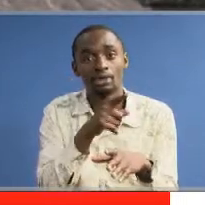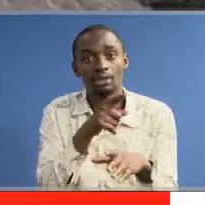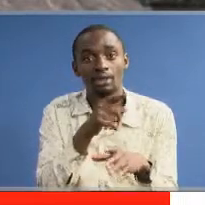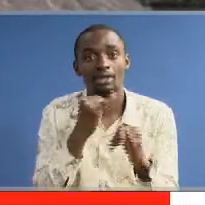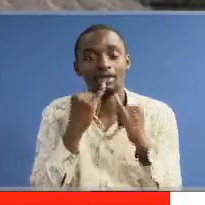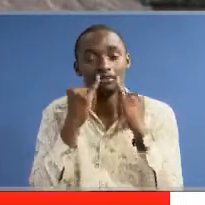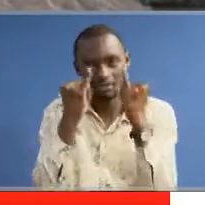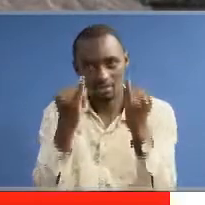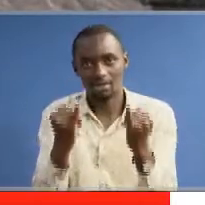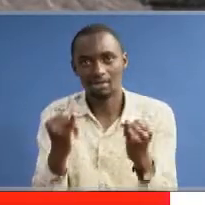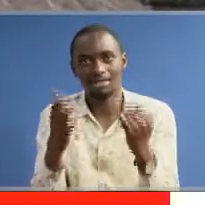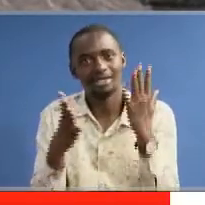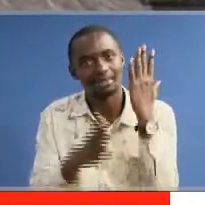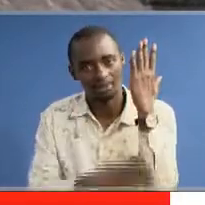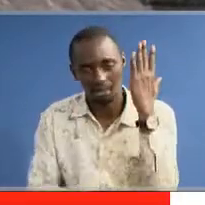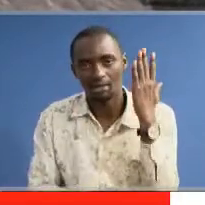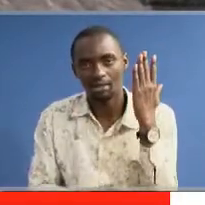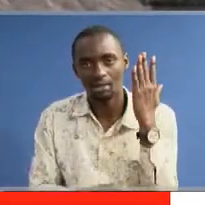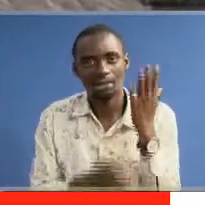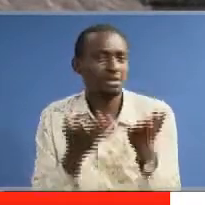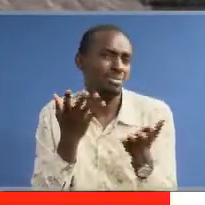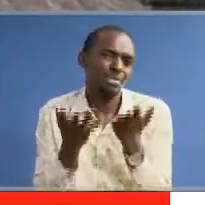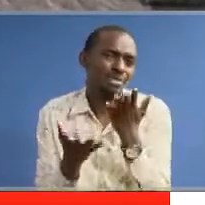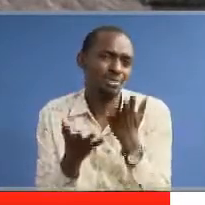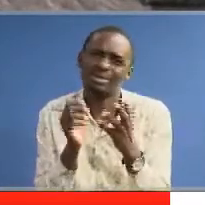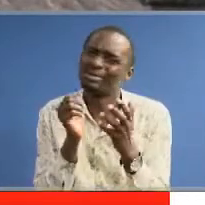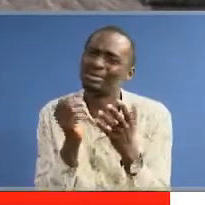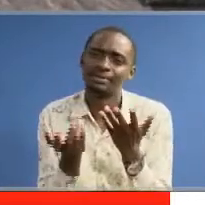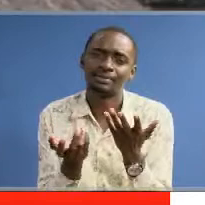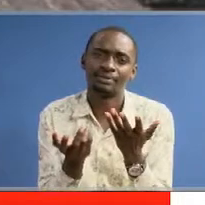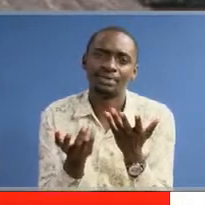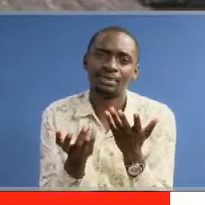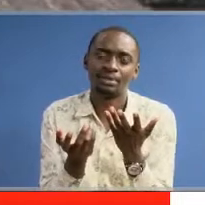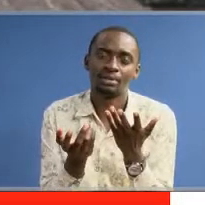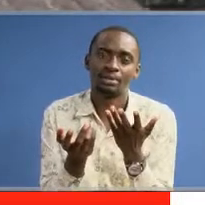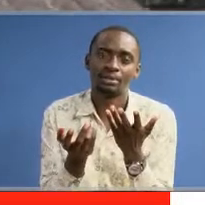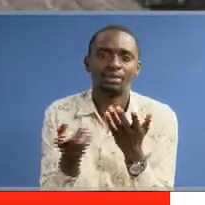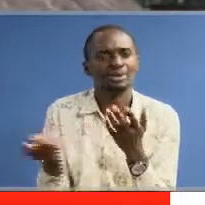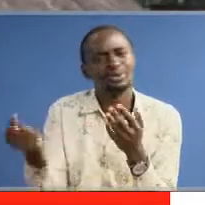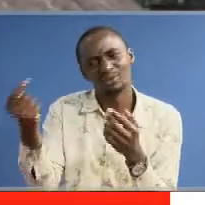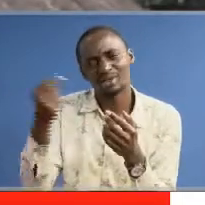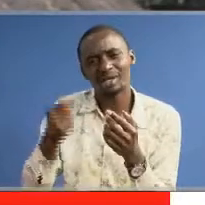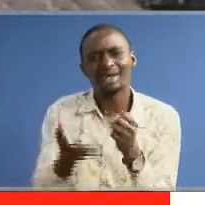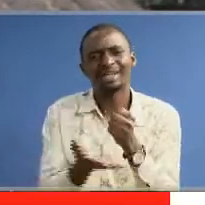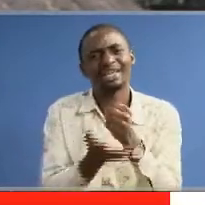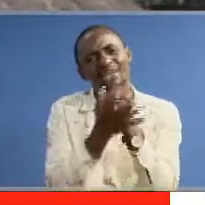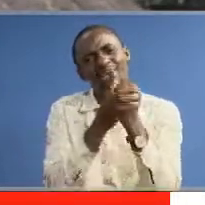haikuwa mzuri. Angalau hata wangejitokeza hata kutusaidia kwa njia moja.